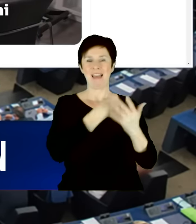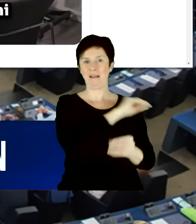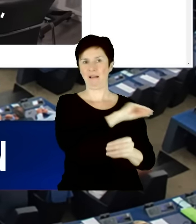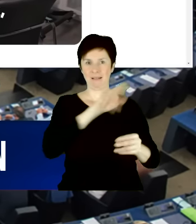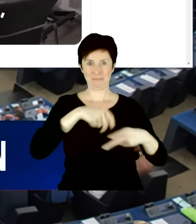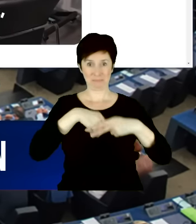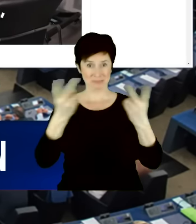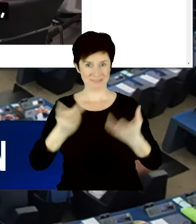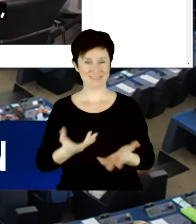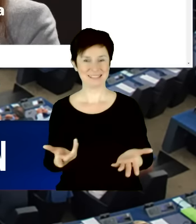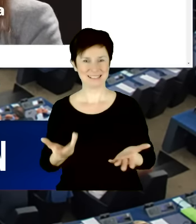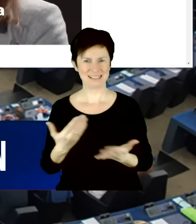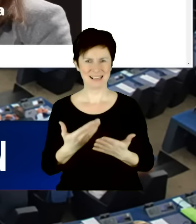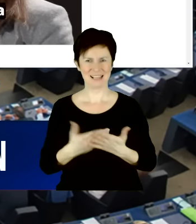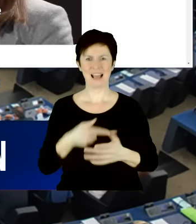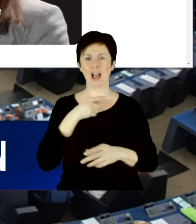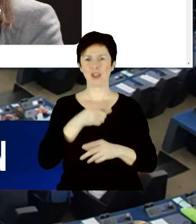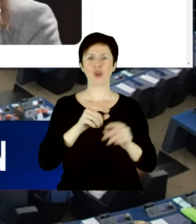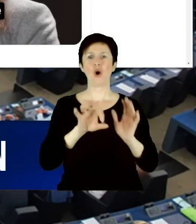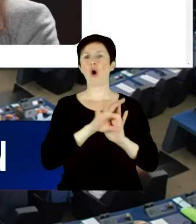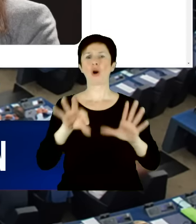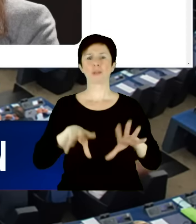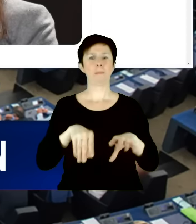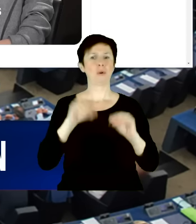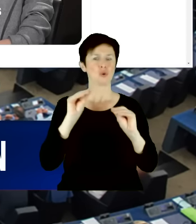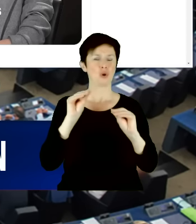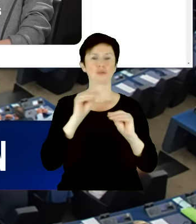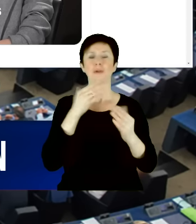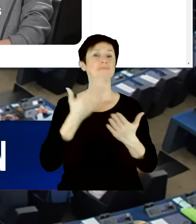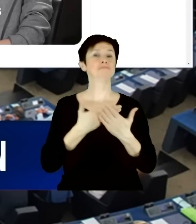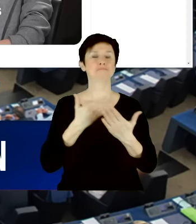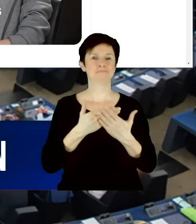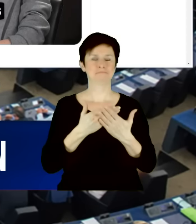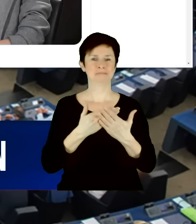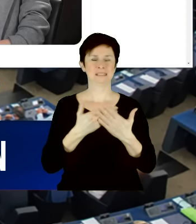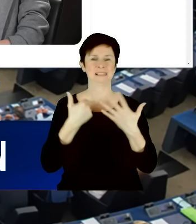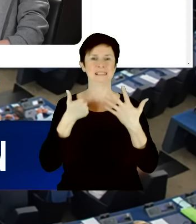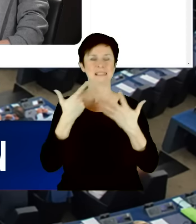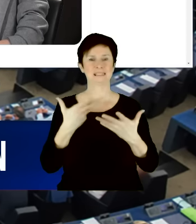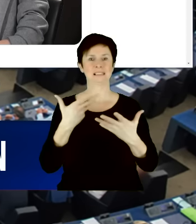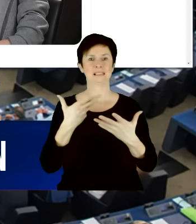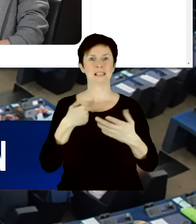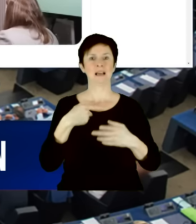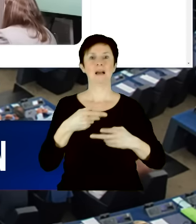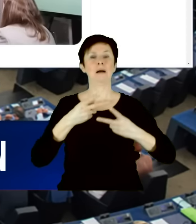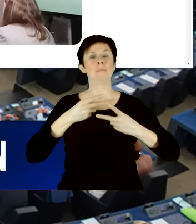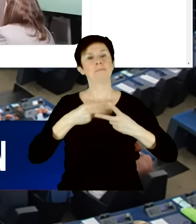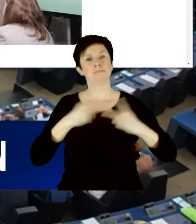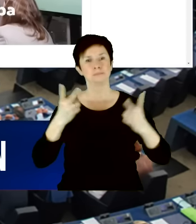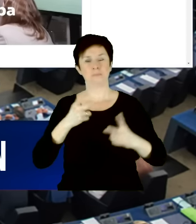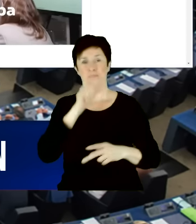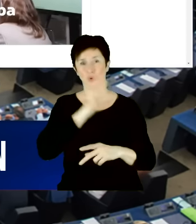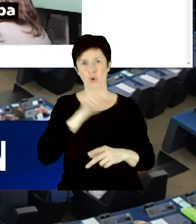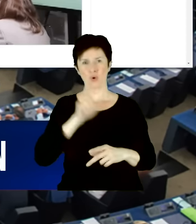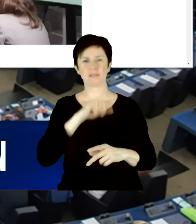od samego początku ma być po to, żeby oczernić posłów, którzy podawali dalej, tak jak